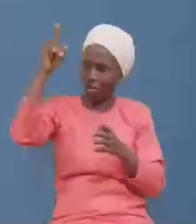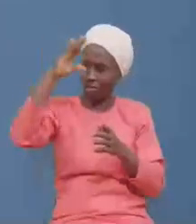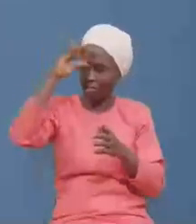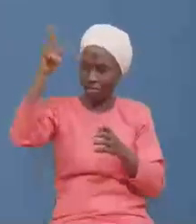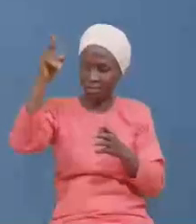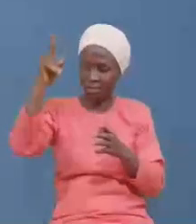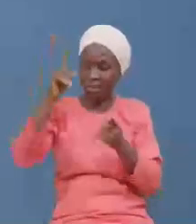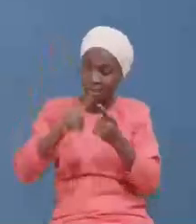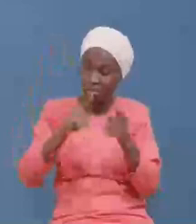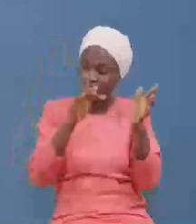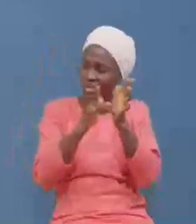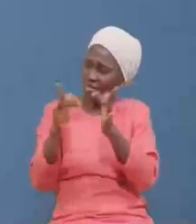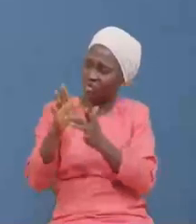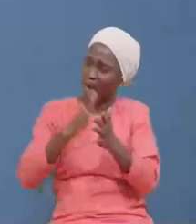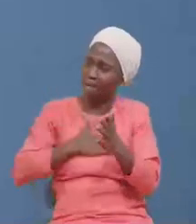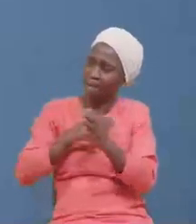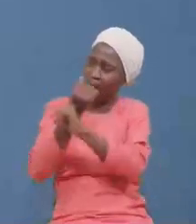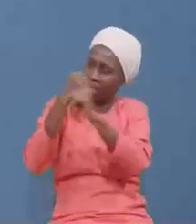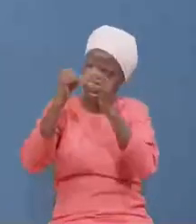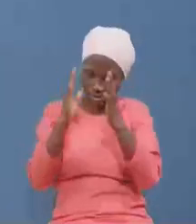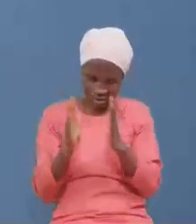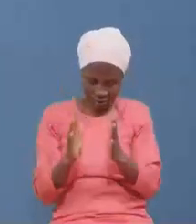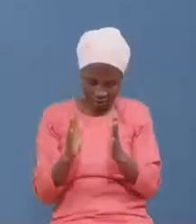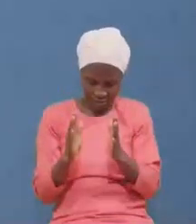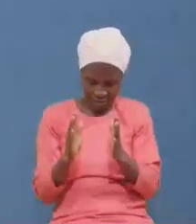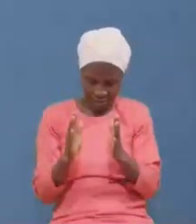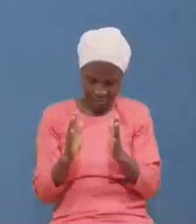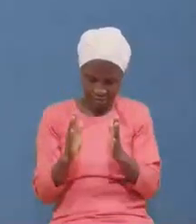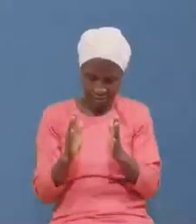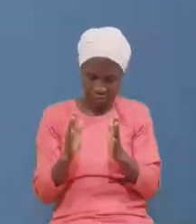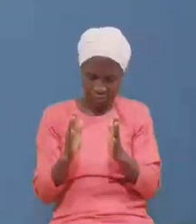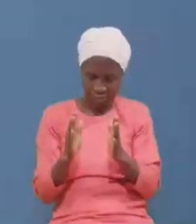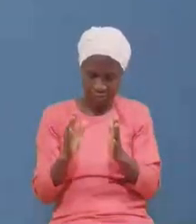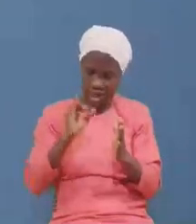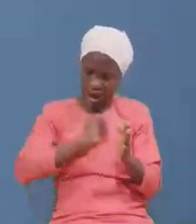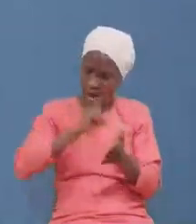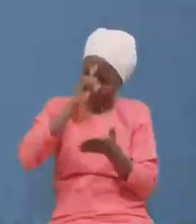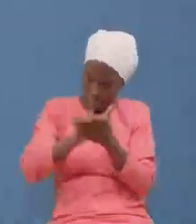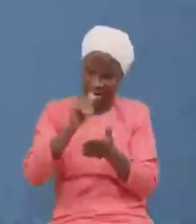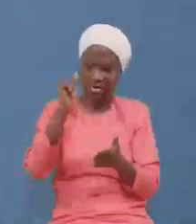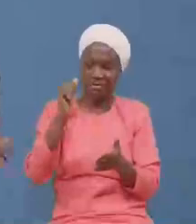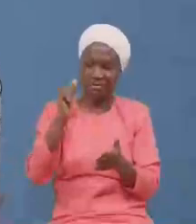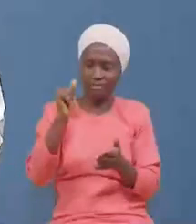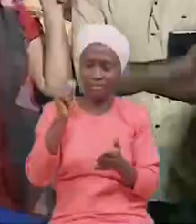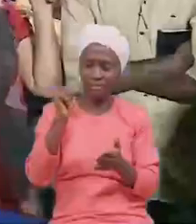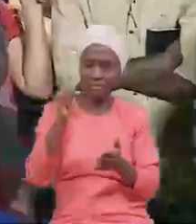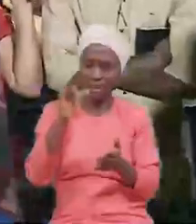Je me soumets à Jésus, mon sauveur. Je crois. Je suis sauvé.